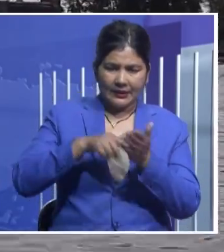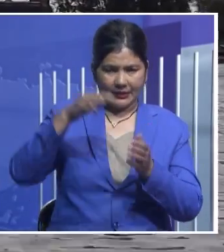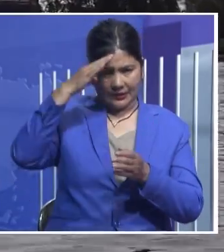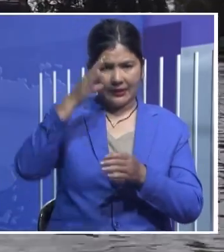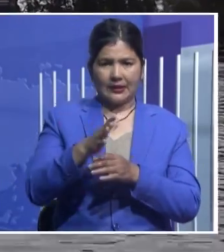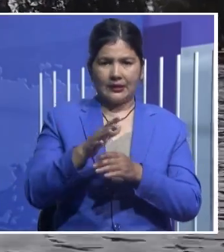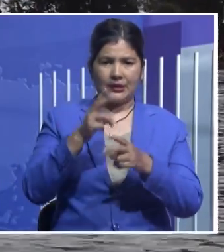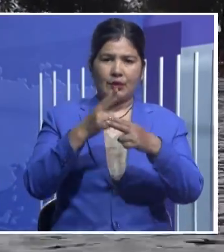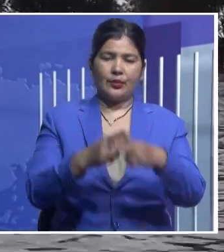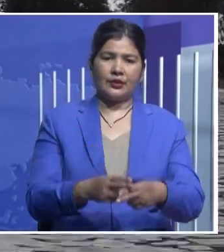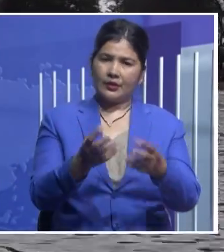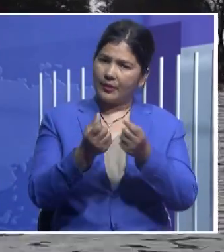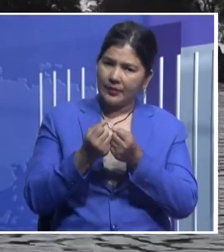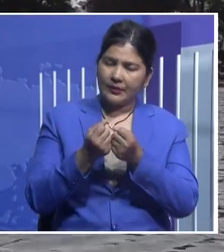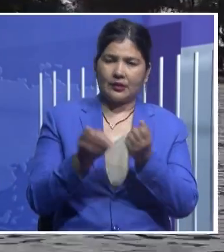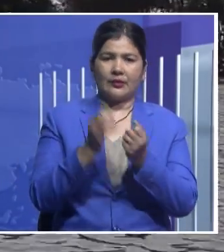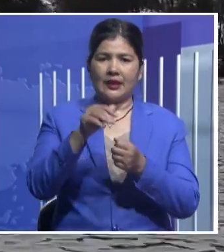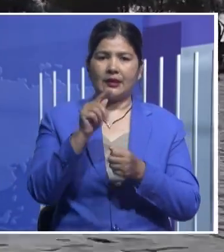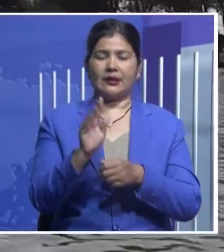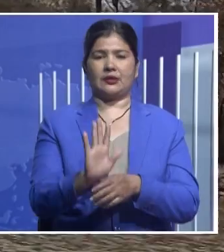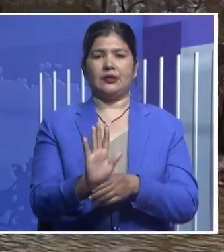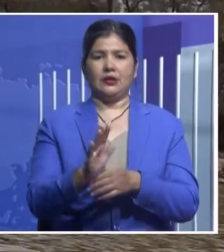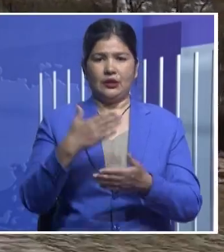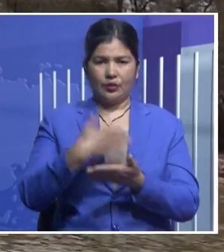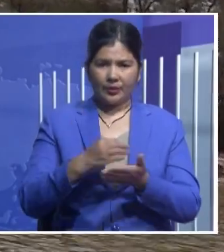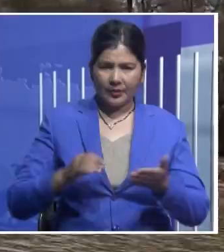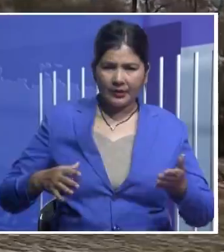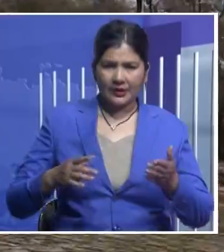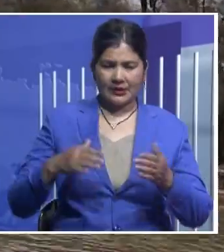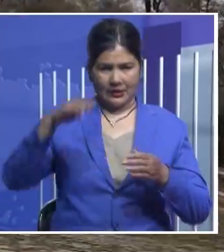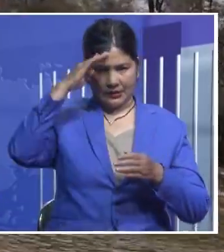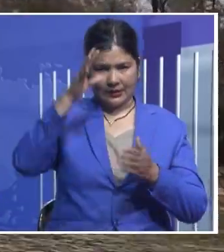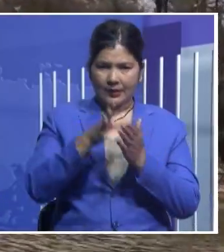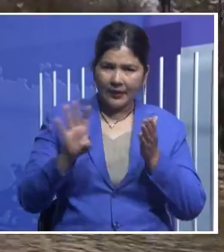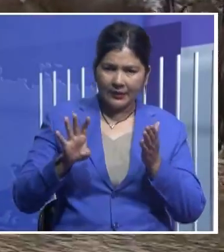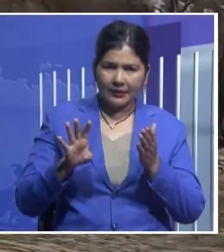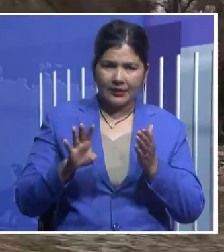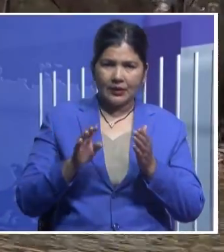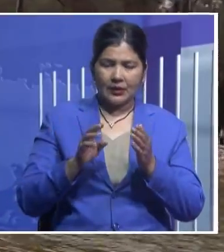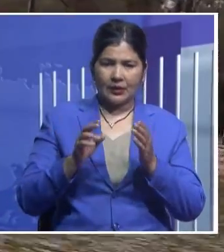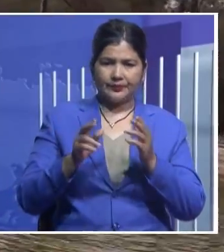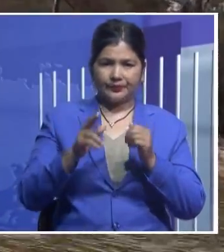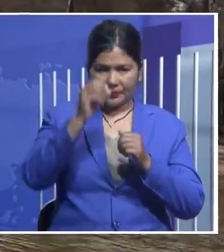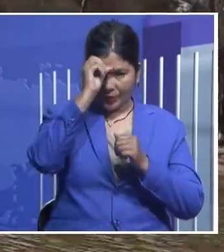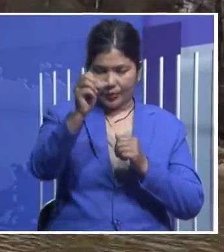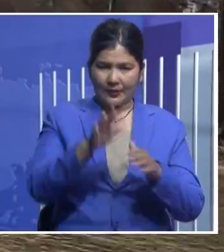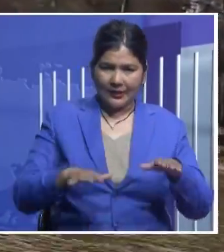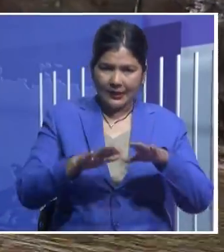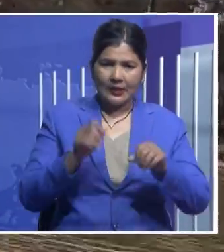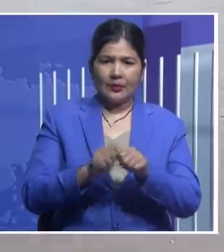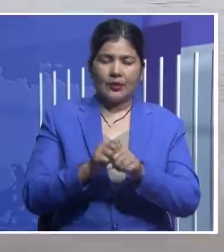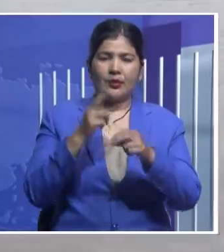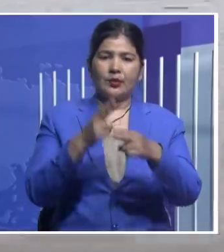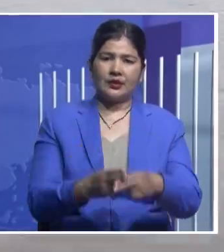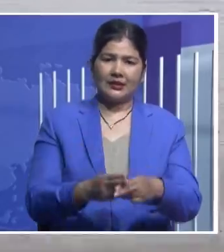बजेट तथा कार्यक्रम उपलब्ध गराउँदै आएका छन्। लुम्बिनी प्रदेश सरकारबाट ताल क्षेत्रमा पूर्वाधार बनाउन बजेट परेको र काम सम्पन्न